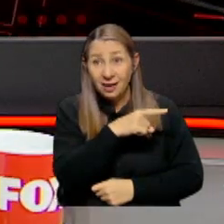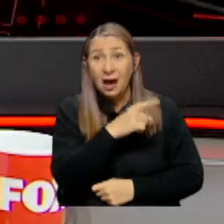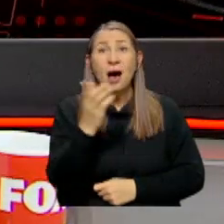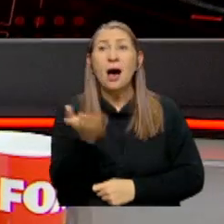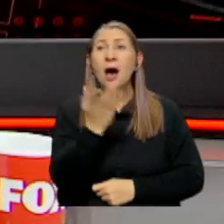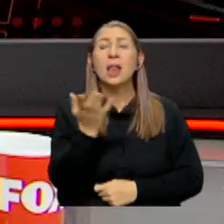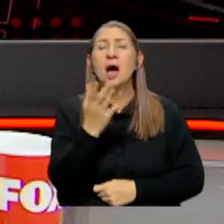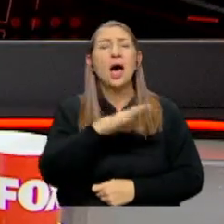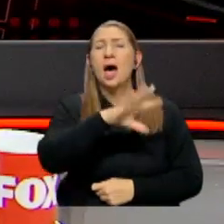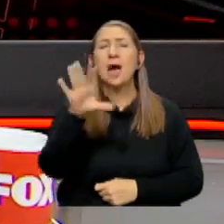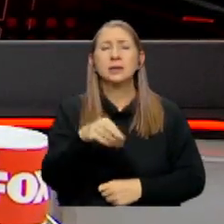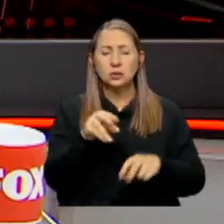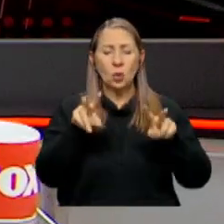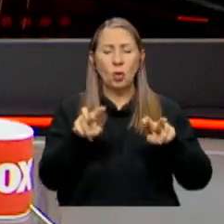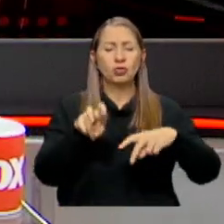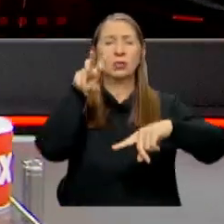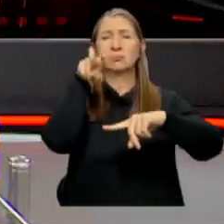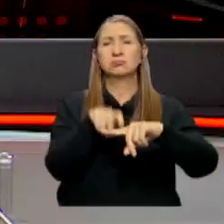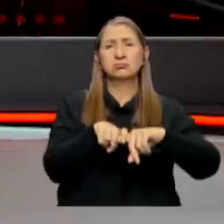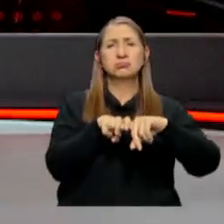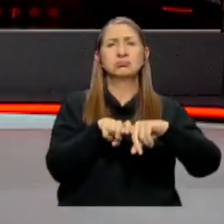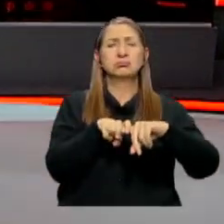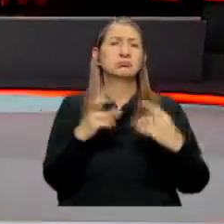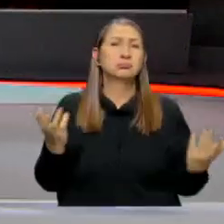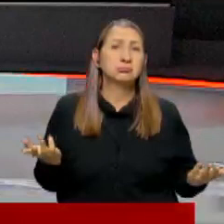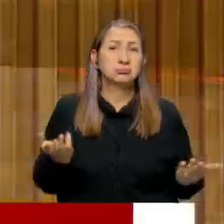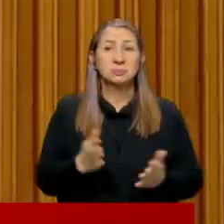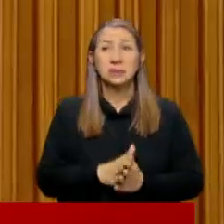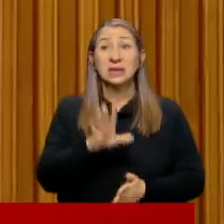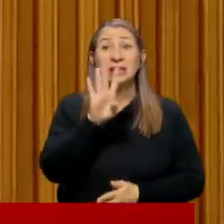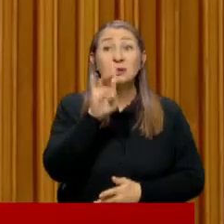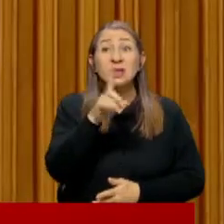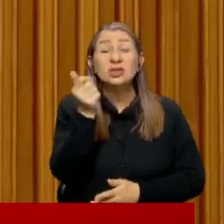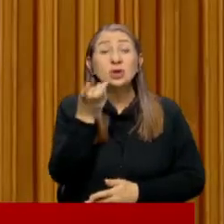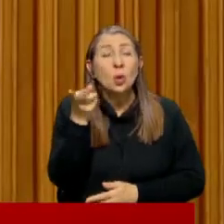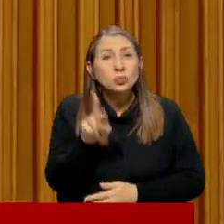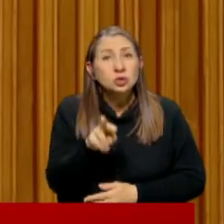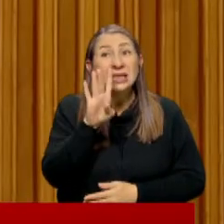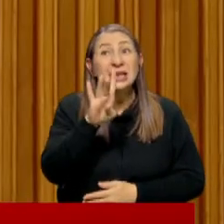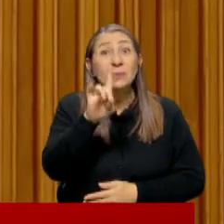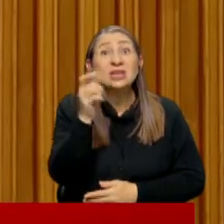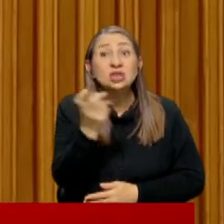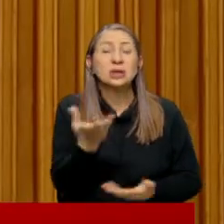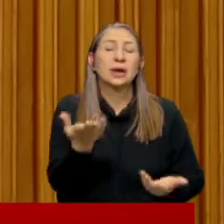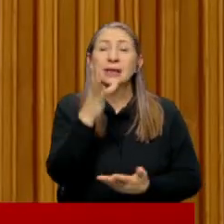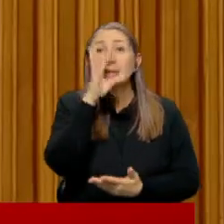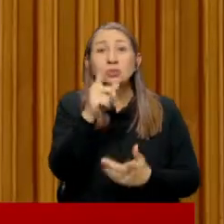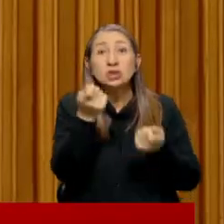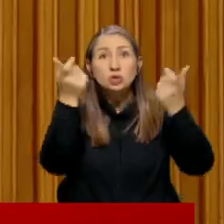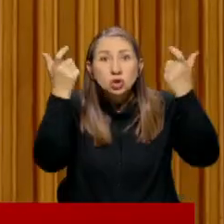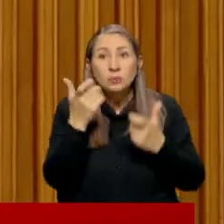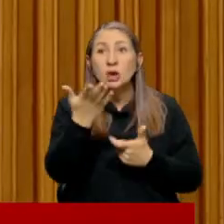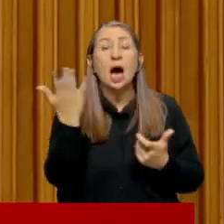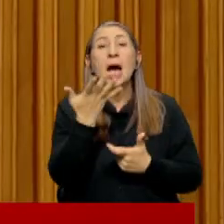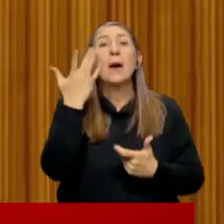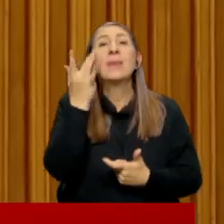hala herkes koltuğunda 41 kişi hayatını kaybı için sorumlusu